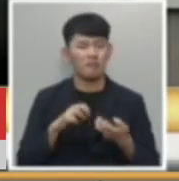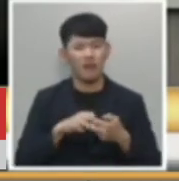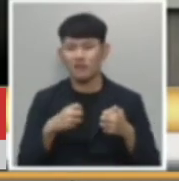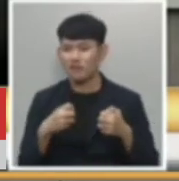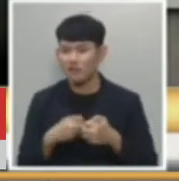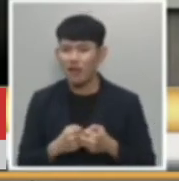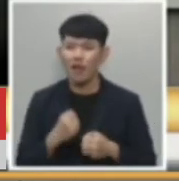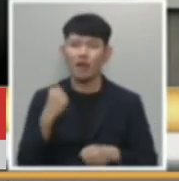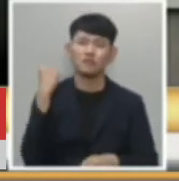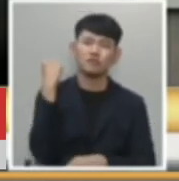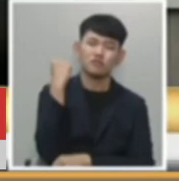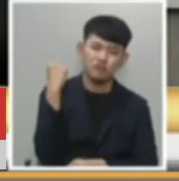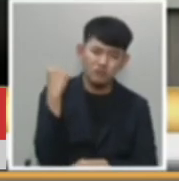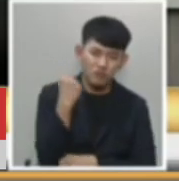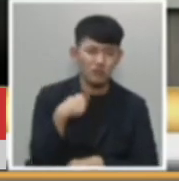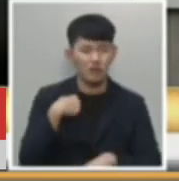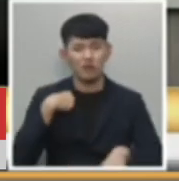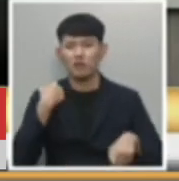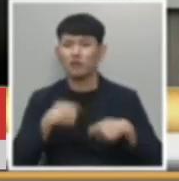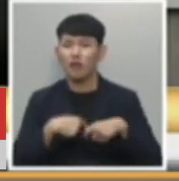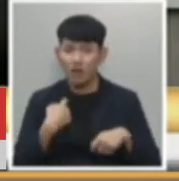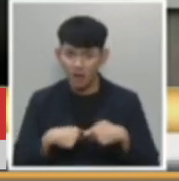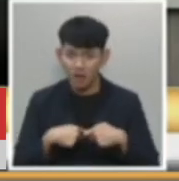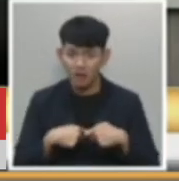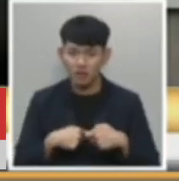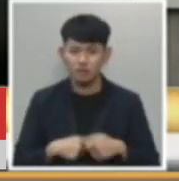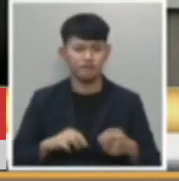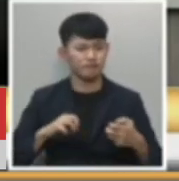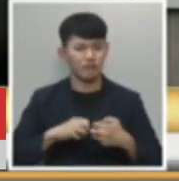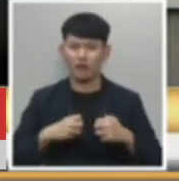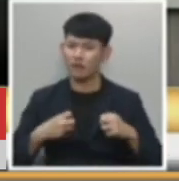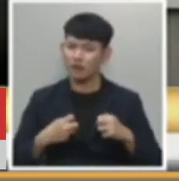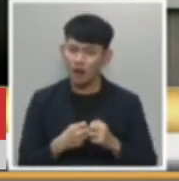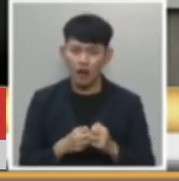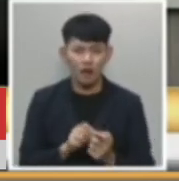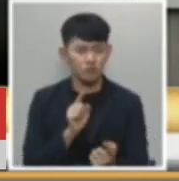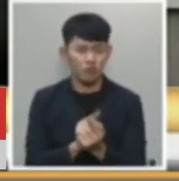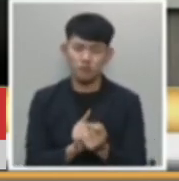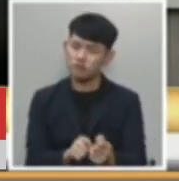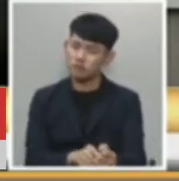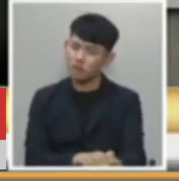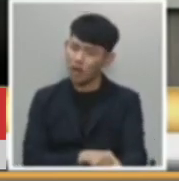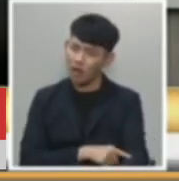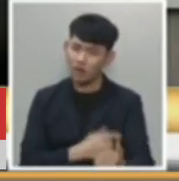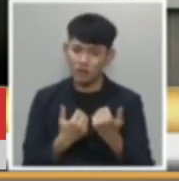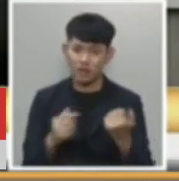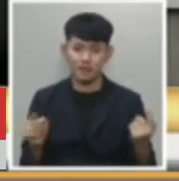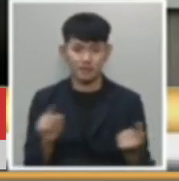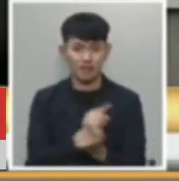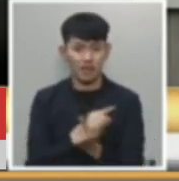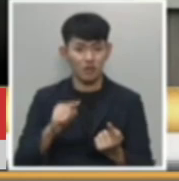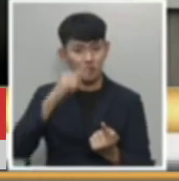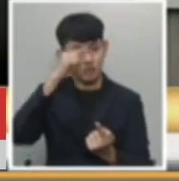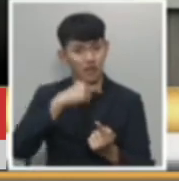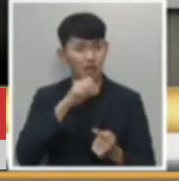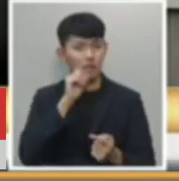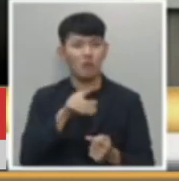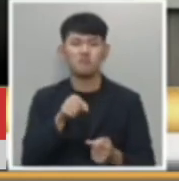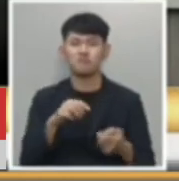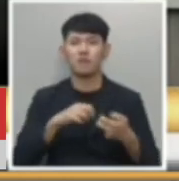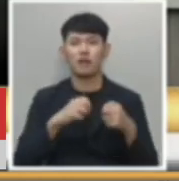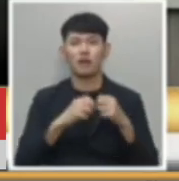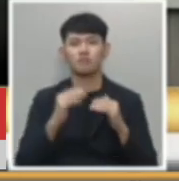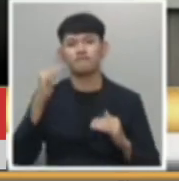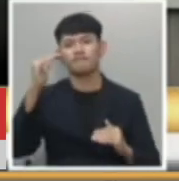แคลนเราเผชิญกับสิ่งเหล่านี้มาอย่างยาวนานจนสังคมไทยบอกว่านี่คือความเหลื่อมล้ำนะ